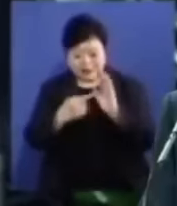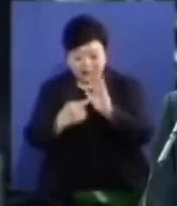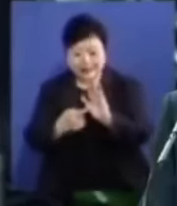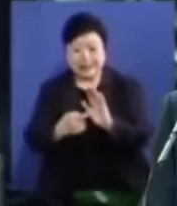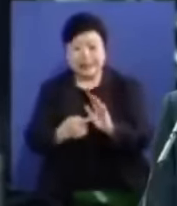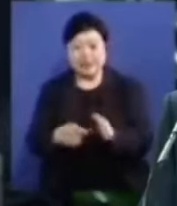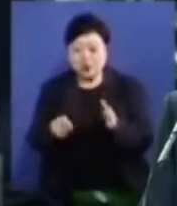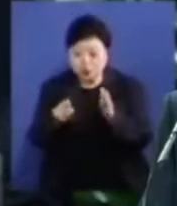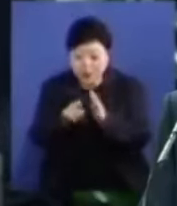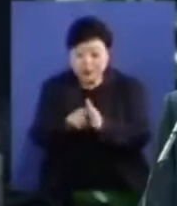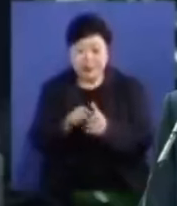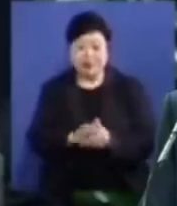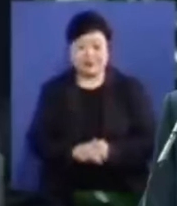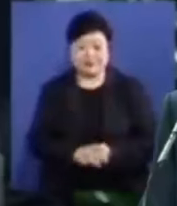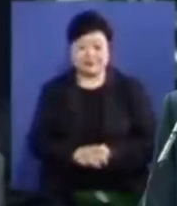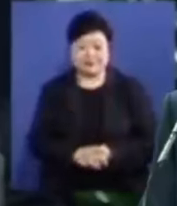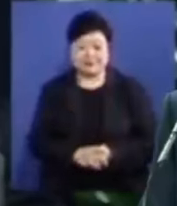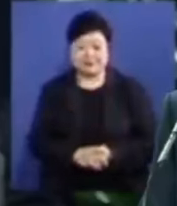연출하려고 하시는데